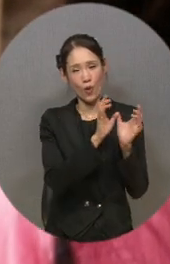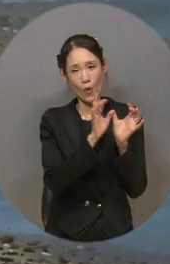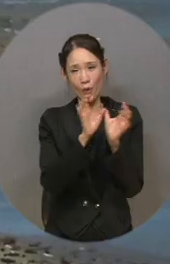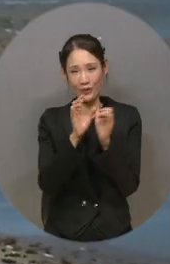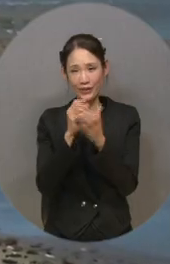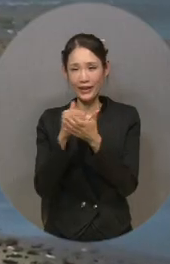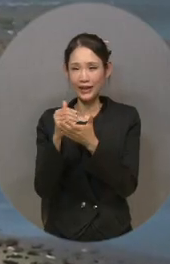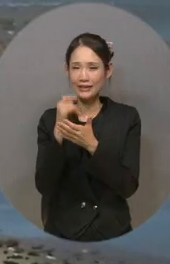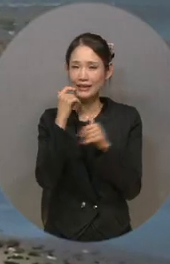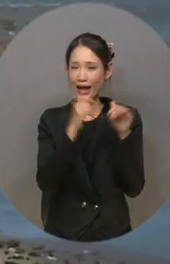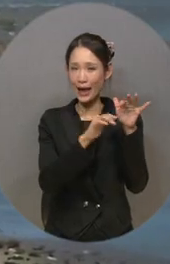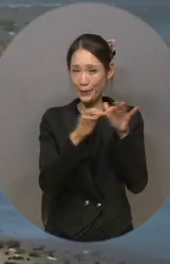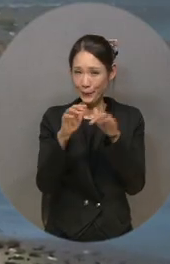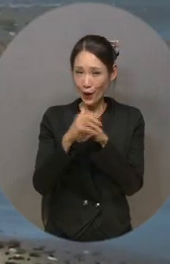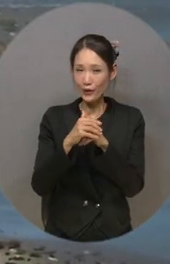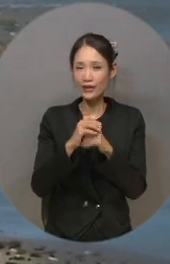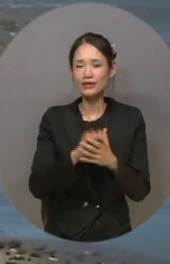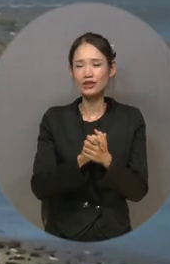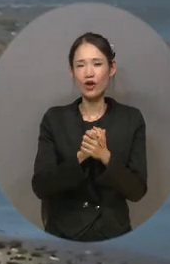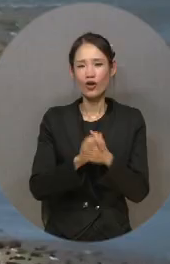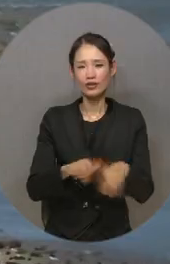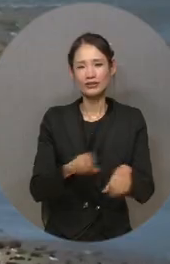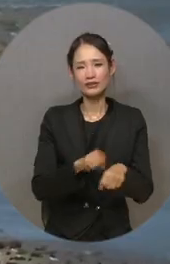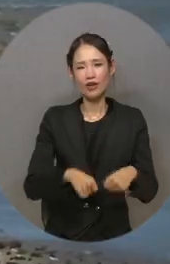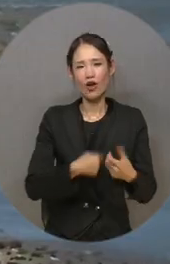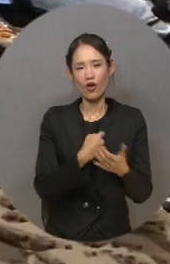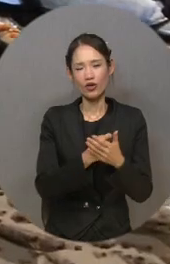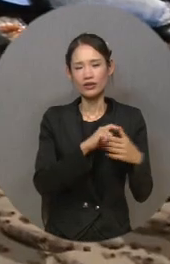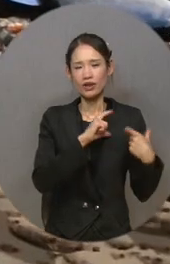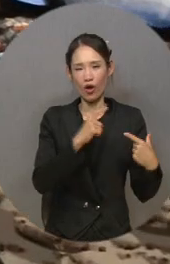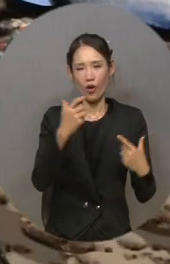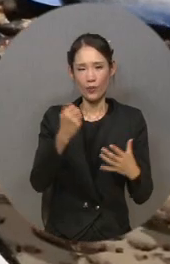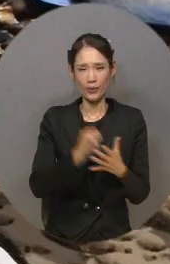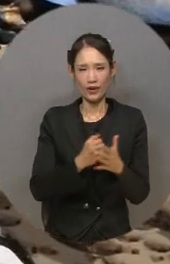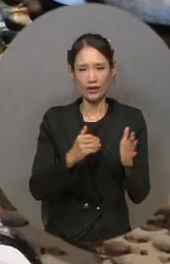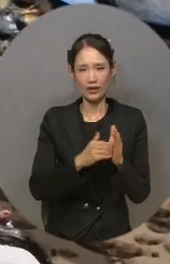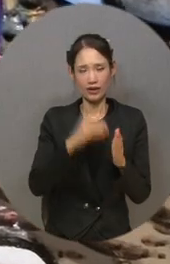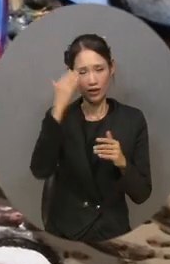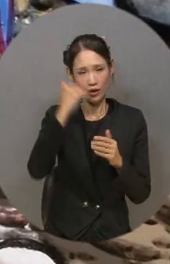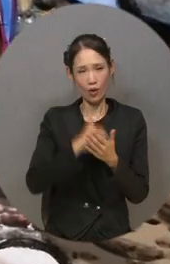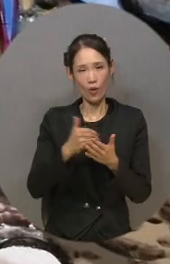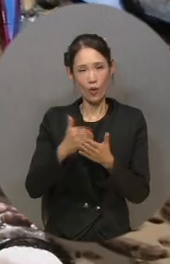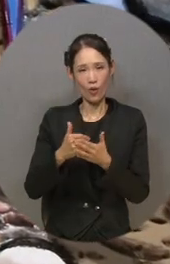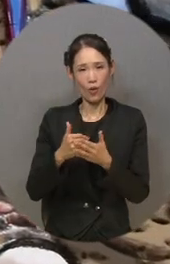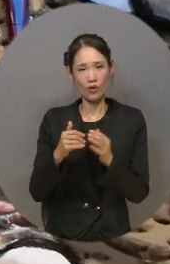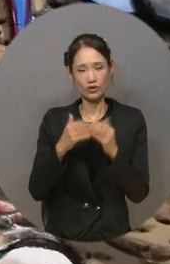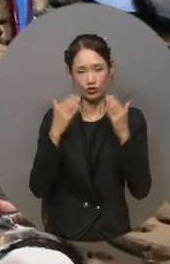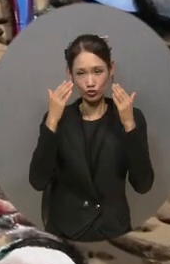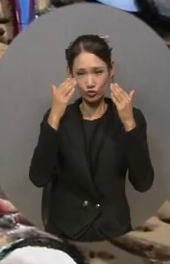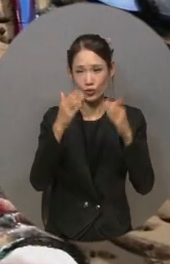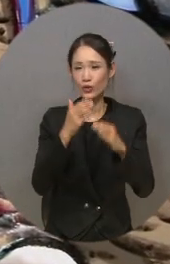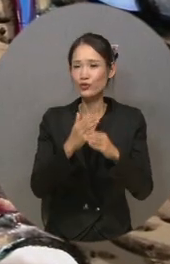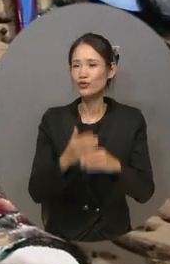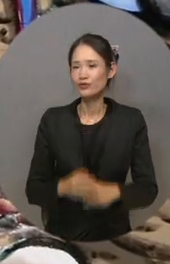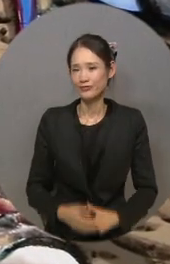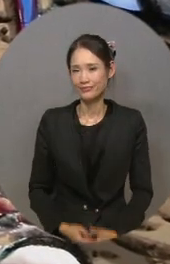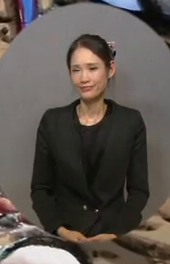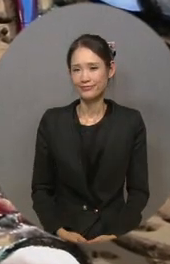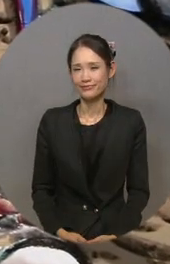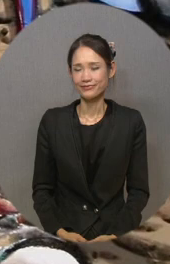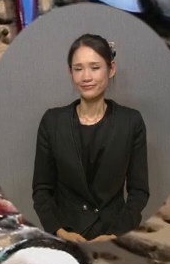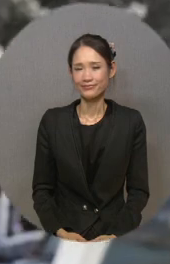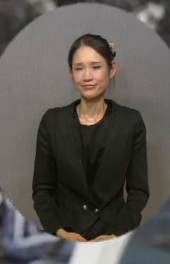꽃게 그린 해변의 정의 특산에 영예를 얻으면서 한국화단 미술계에 주목을 받았습니다